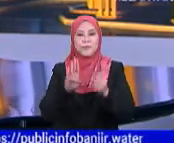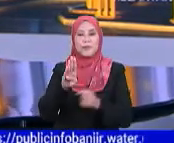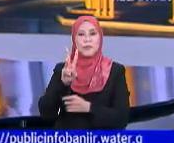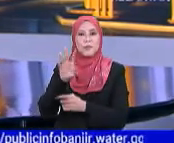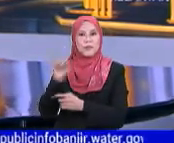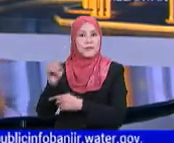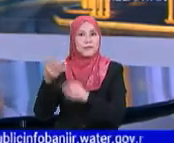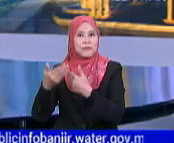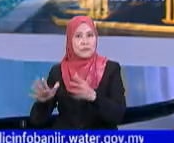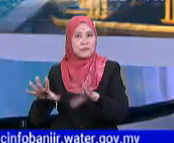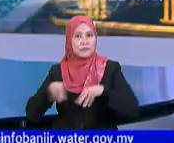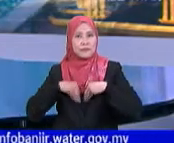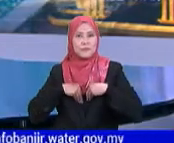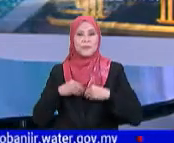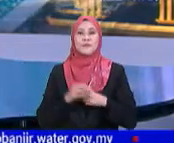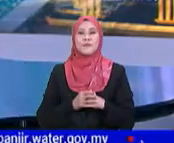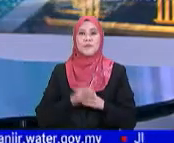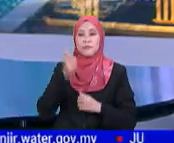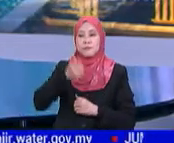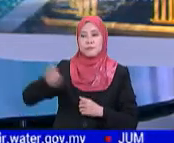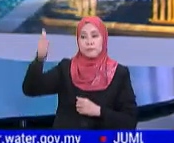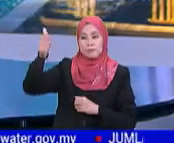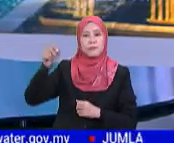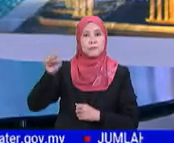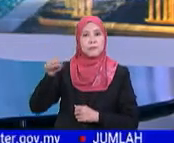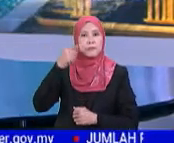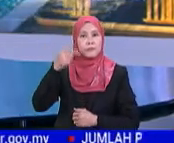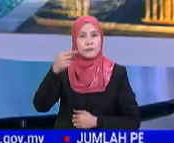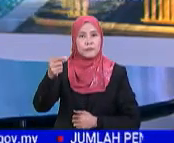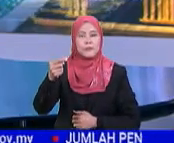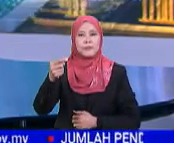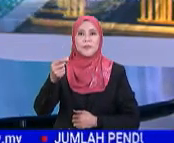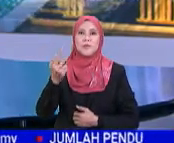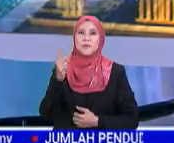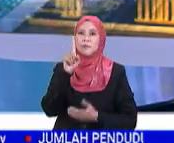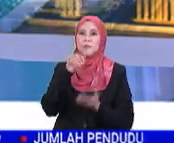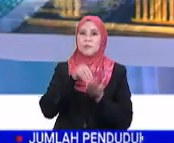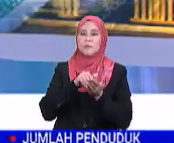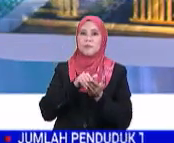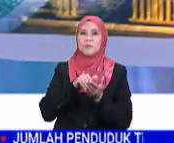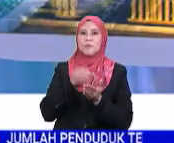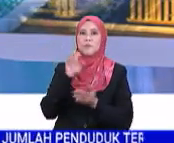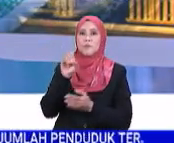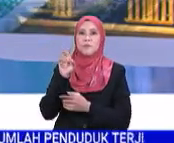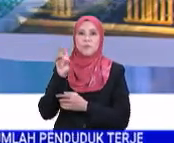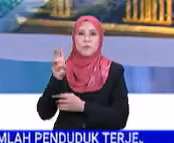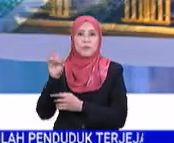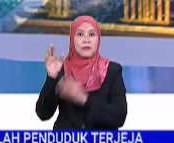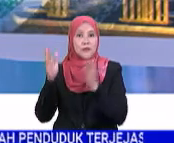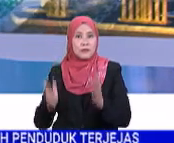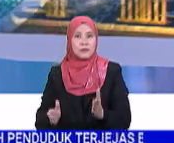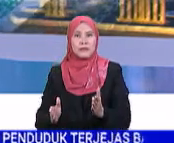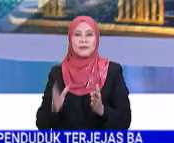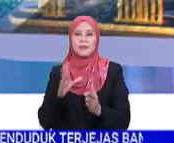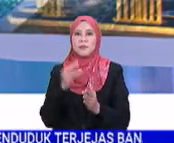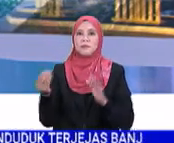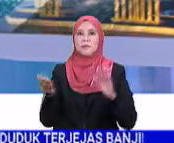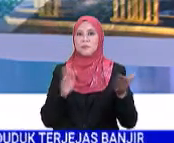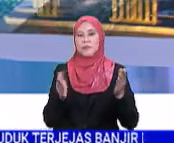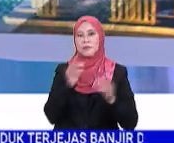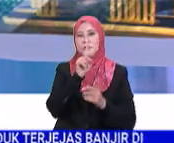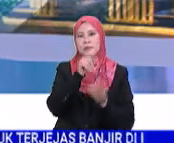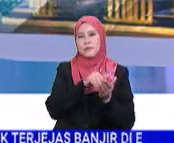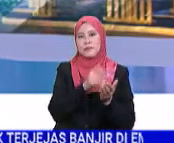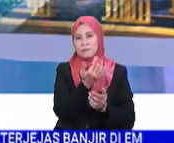ahli parlimen jelebu Datuk Seri Jalaluddin alias berkata ia melibatkan seramai 1007 orang daripada 1476